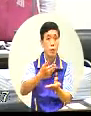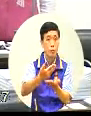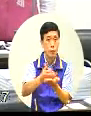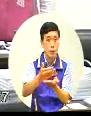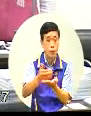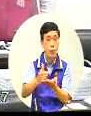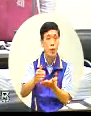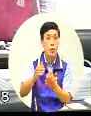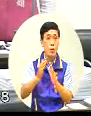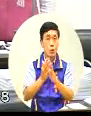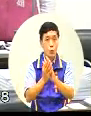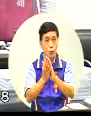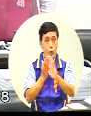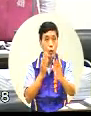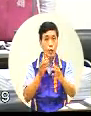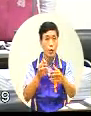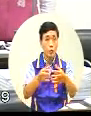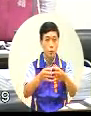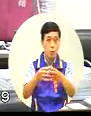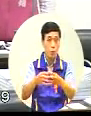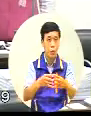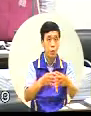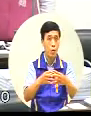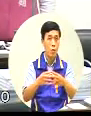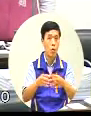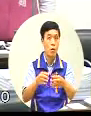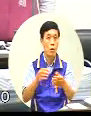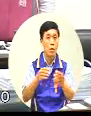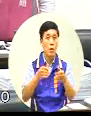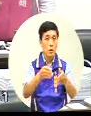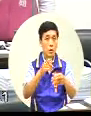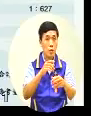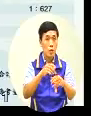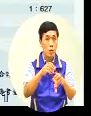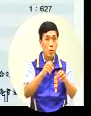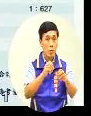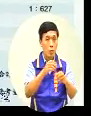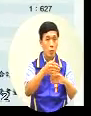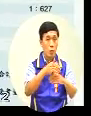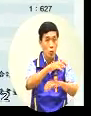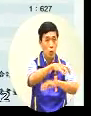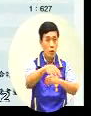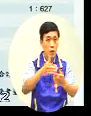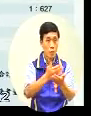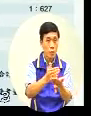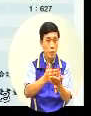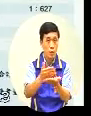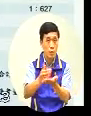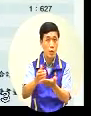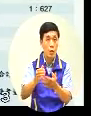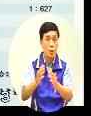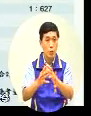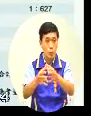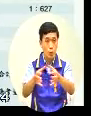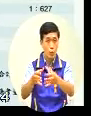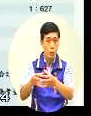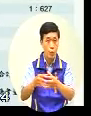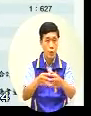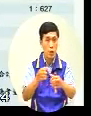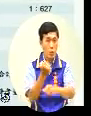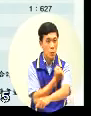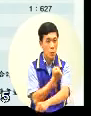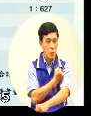得清洁队是我们最基层的哈，最辛苦，然后付出最多